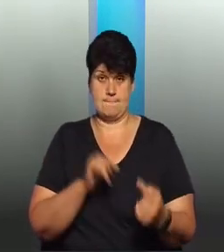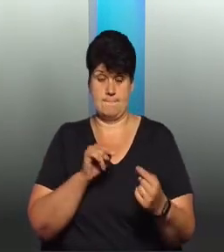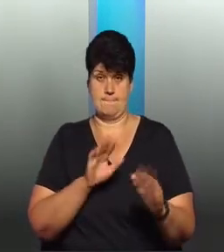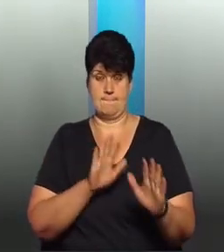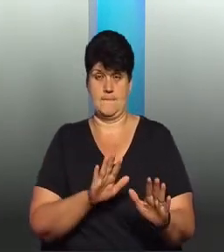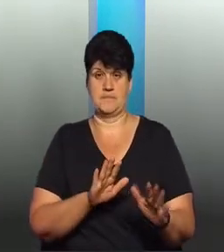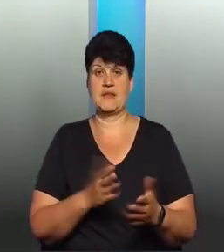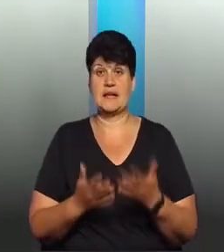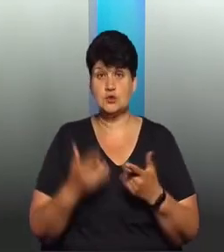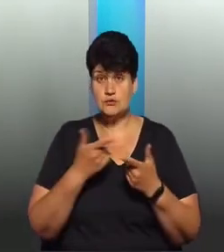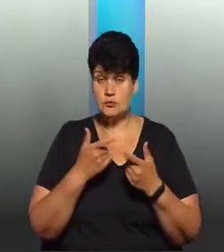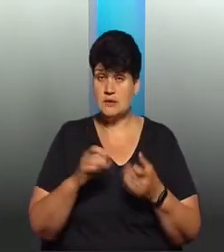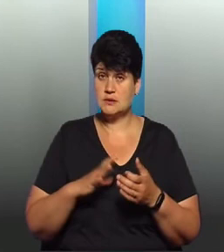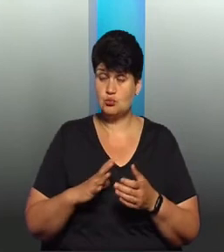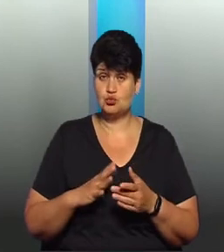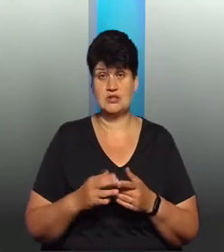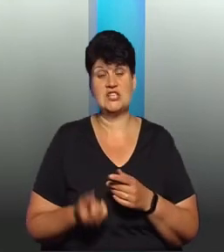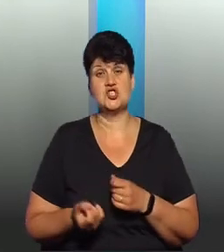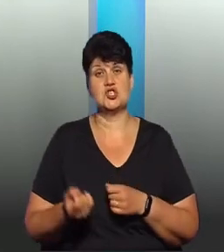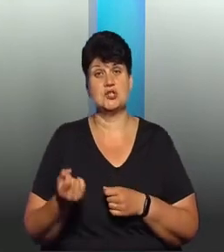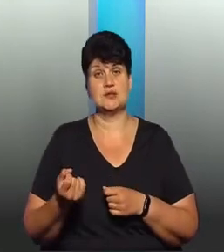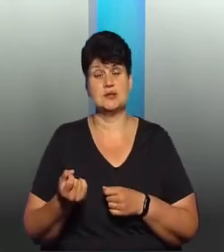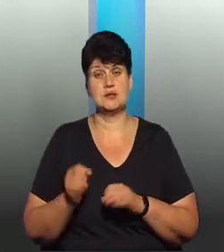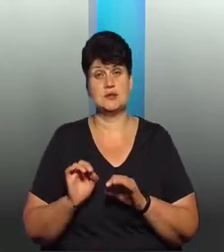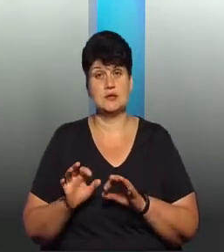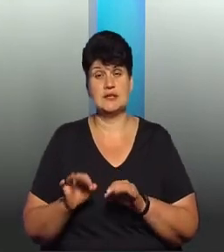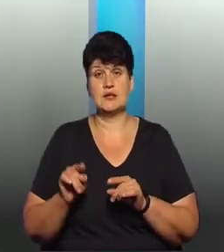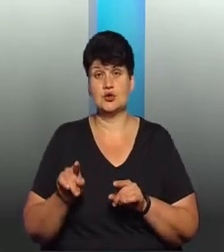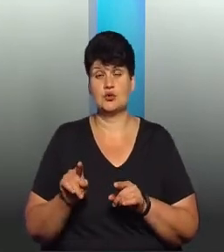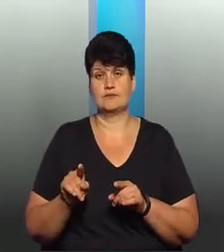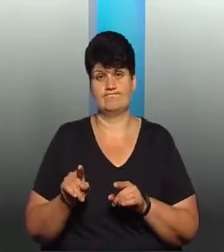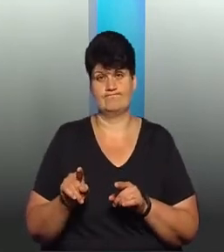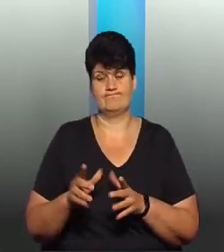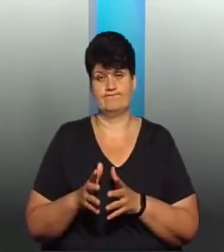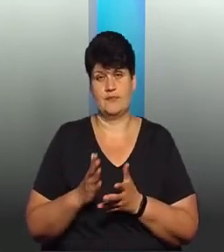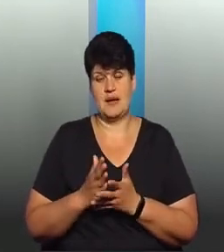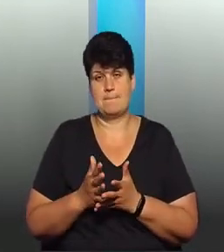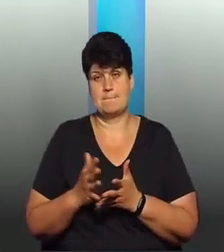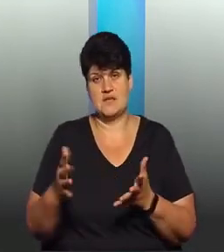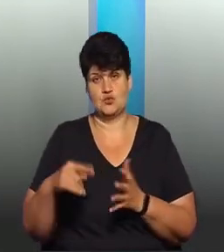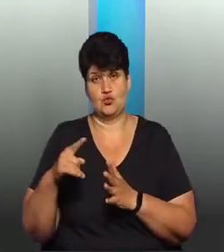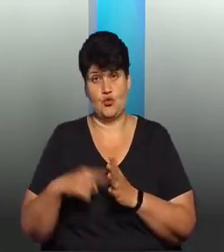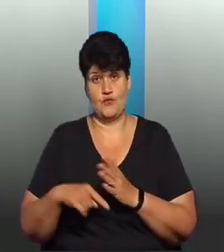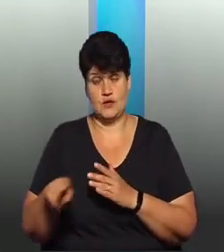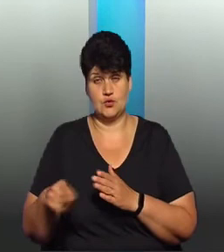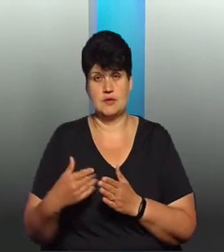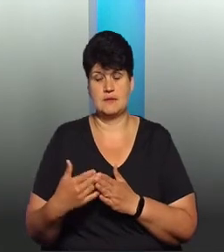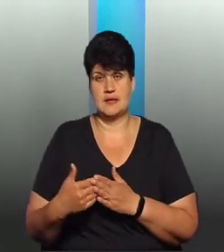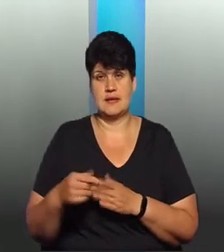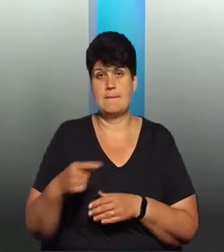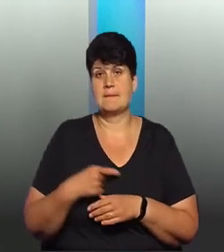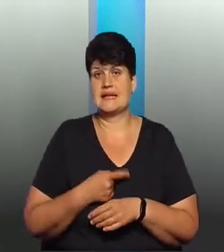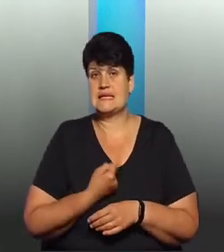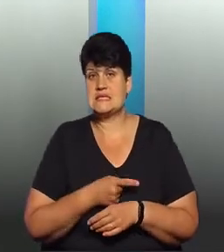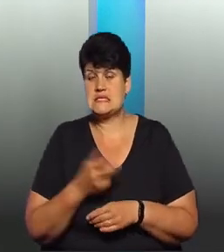боку джерел, які заслуговують більшого відсотку довіри, скажімо, навіть тої самої медицини чи якісь інші джерела,